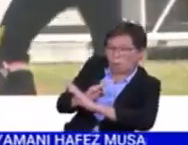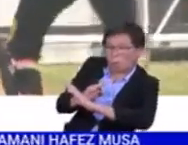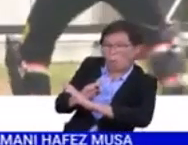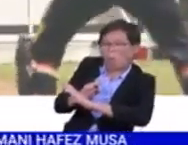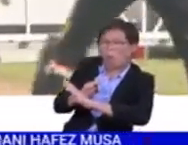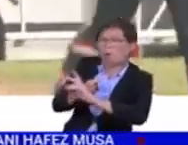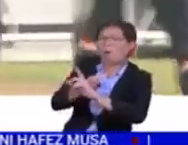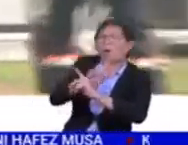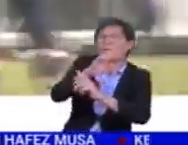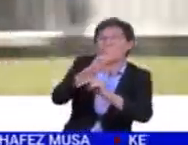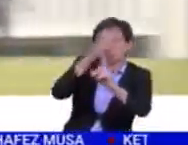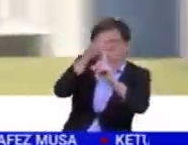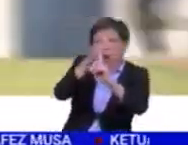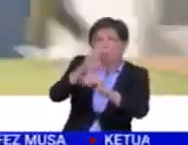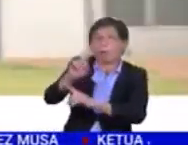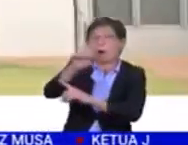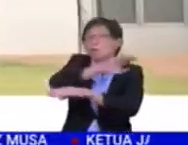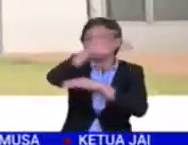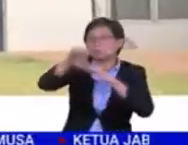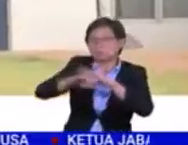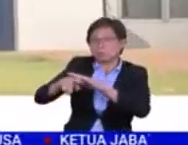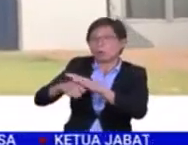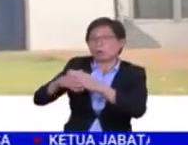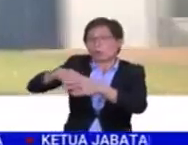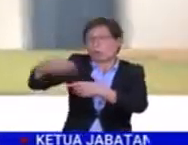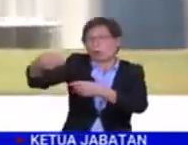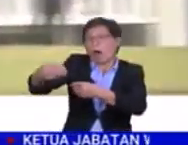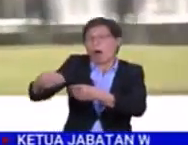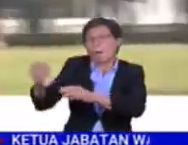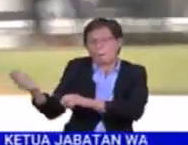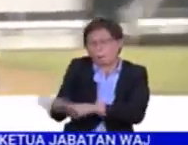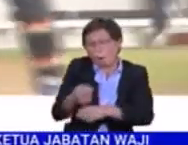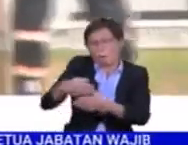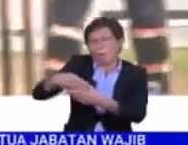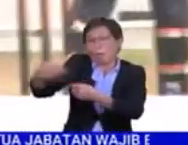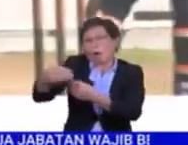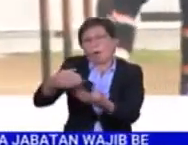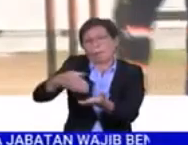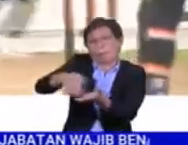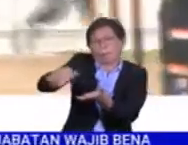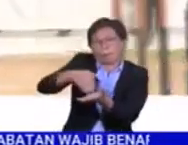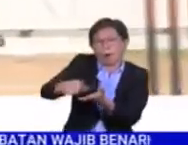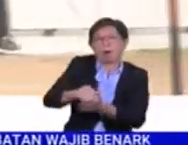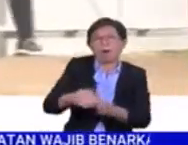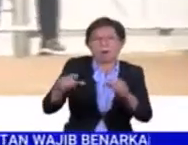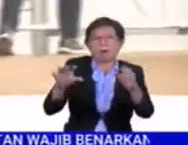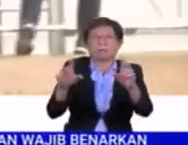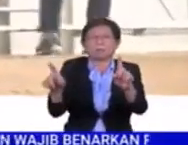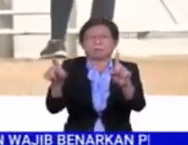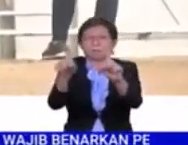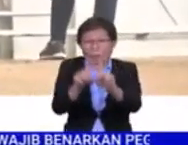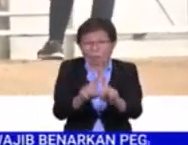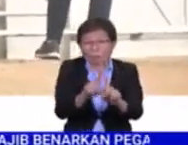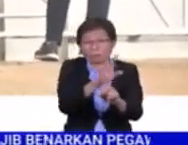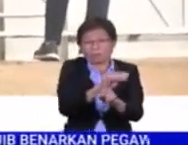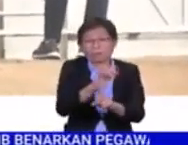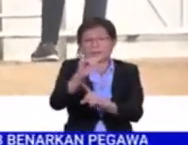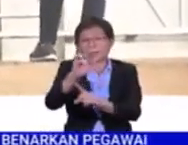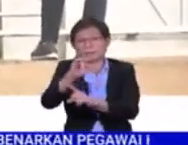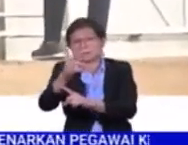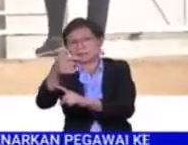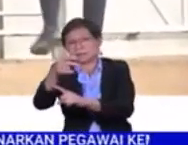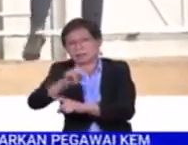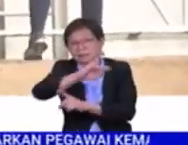pertama selepas mengeluarkan semua pemukul mereka sangat apa kedua menyaksikan gandengnya Yusrina yaakov dan Intan